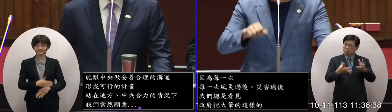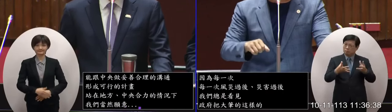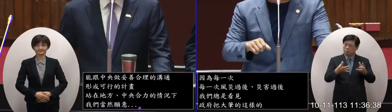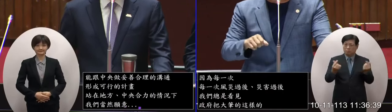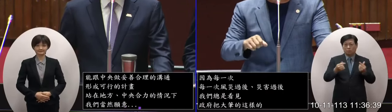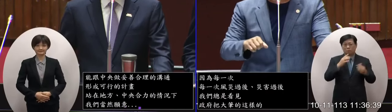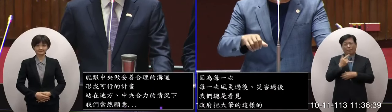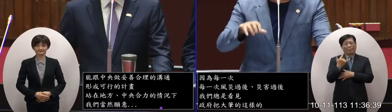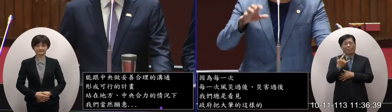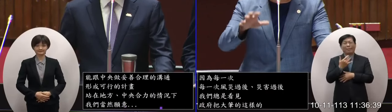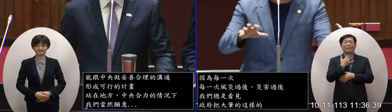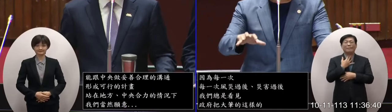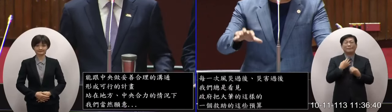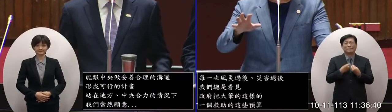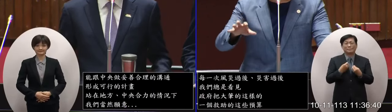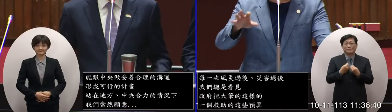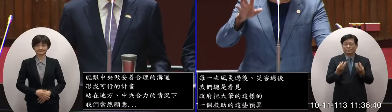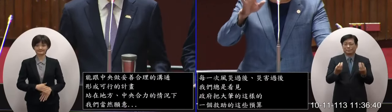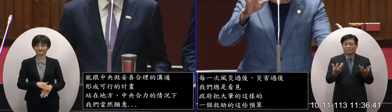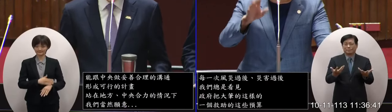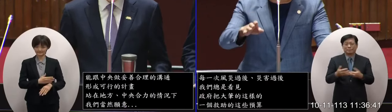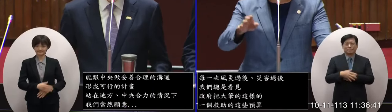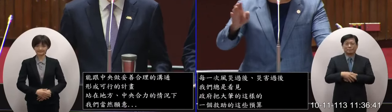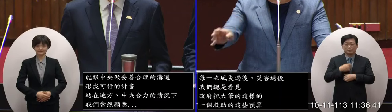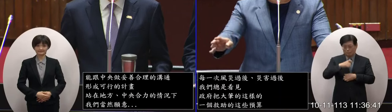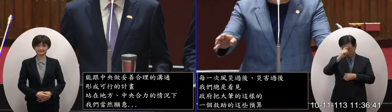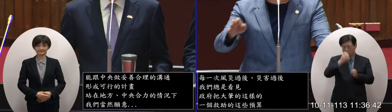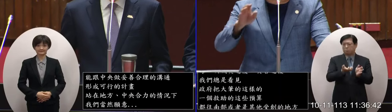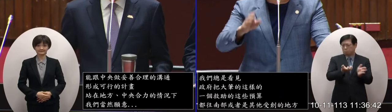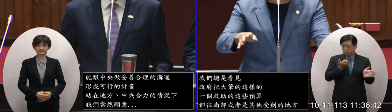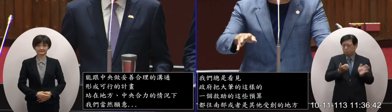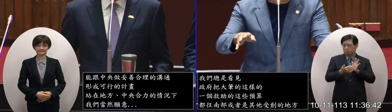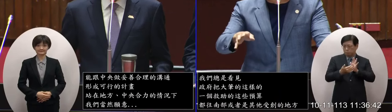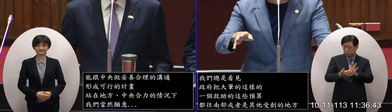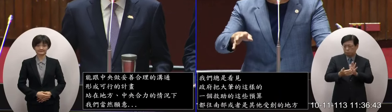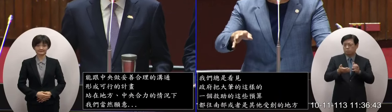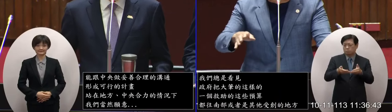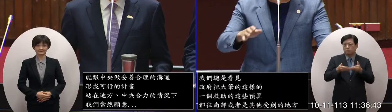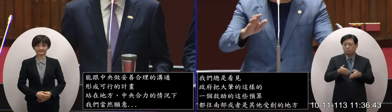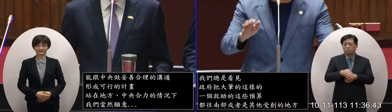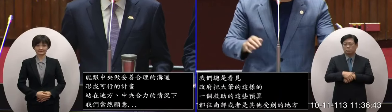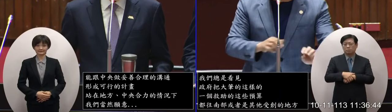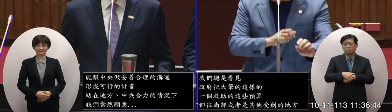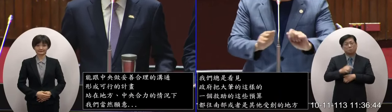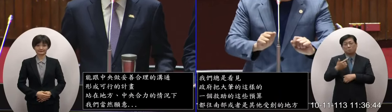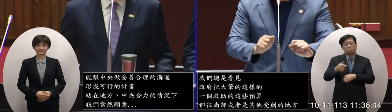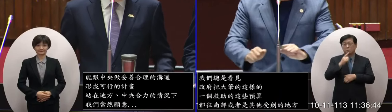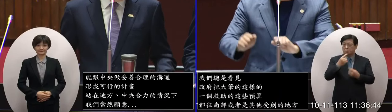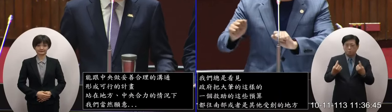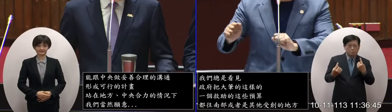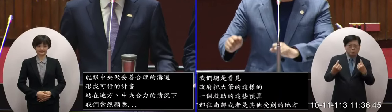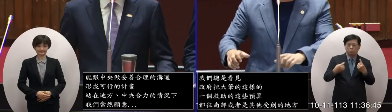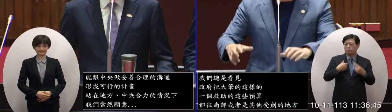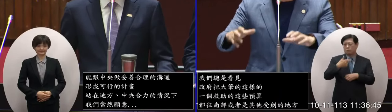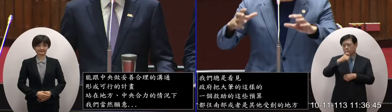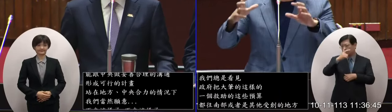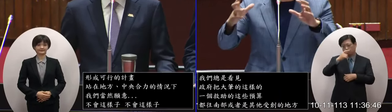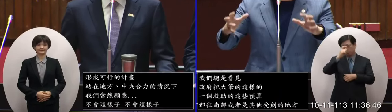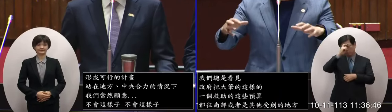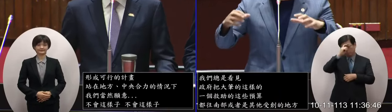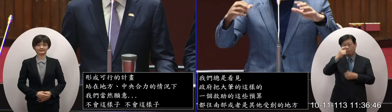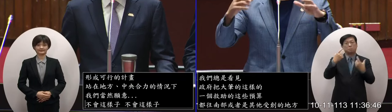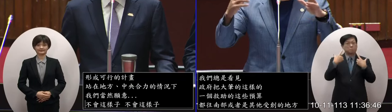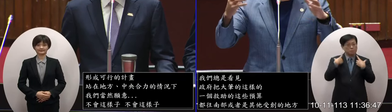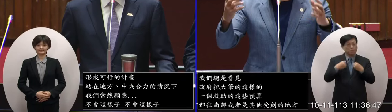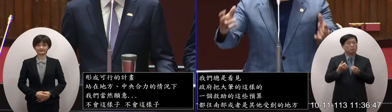是望梅止渴。我们希望说真的要做预先的防范更加重要。我们不是在比较，我们只是希望说你把